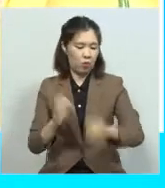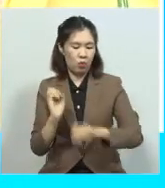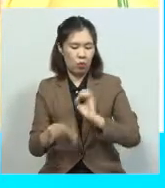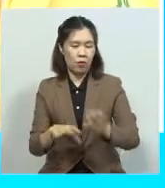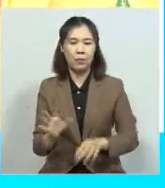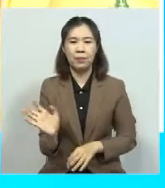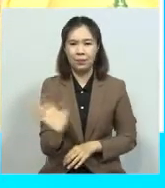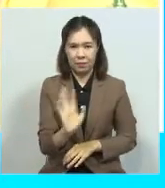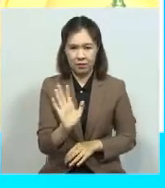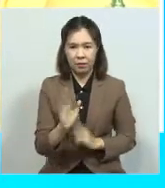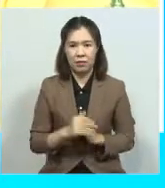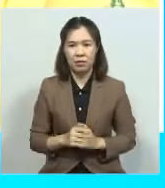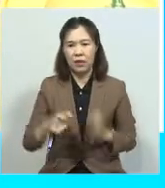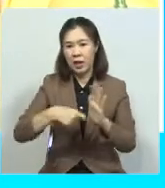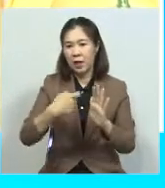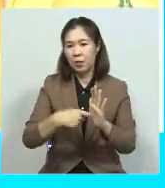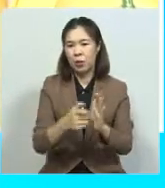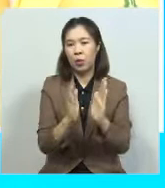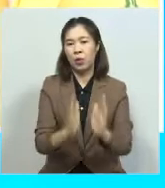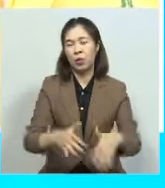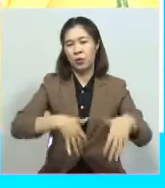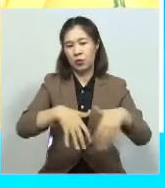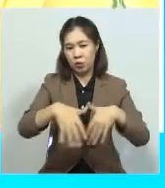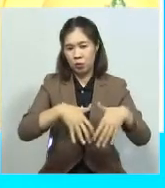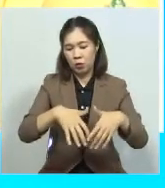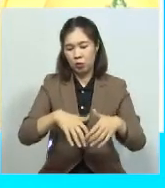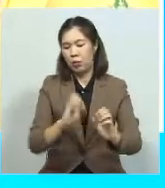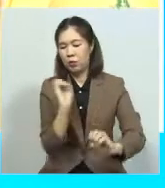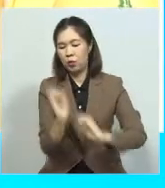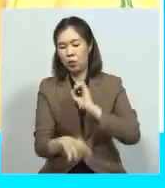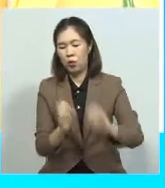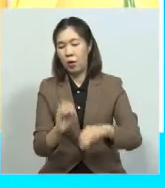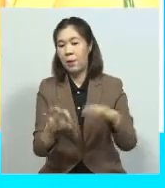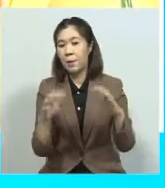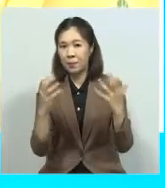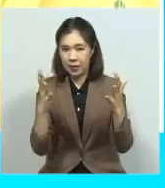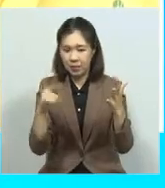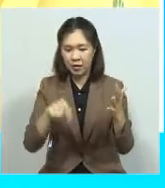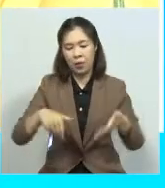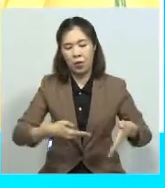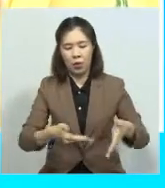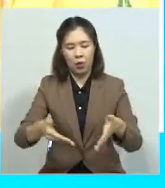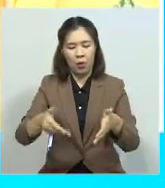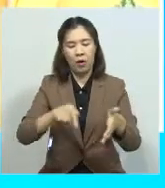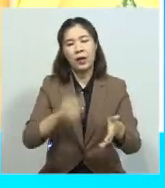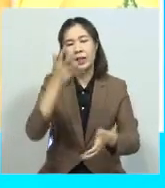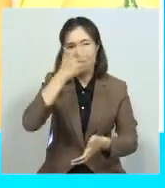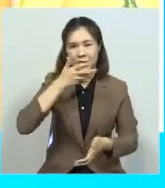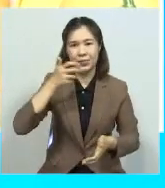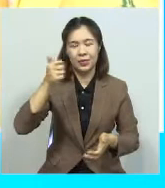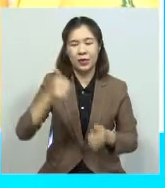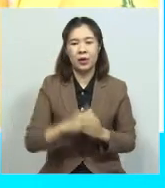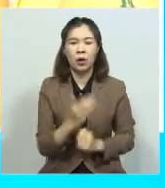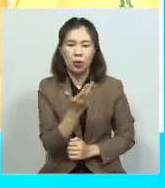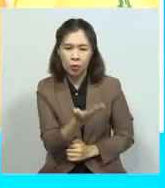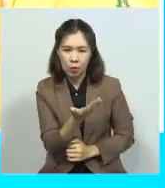ชนนะฮะเราถ้าประชาชนร่วมมือไม่ทิ้งขยะคลองหลอดเทพธิดารามก็จะสวยงามนะครับแล้วเราไป